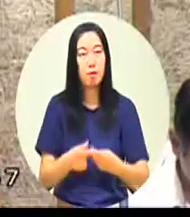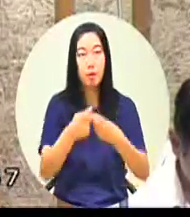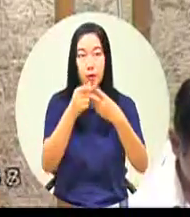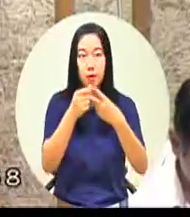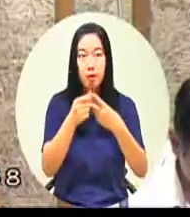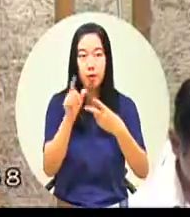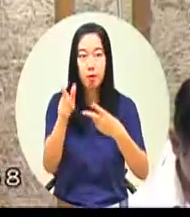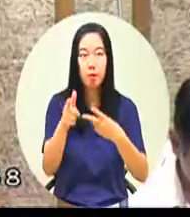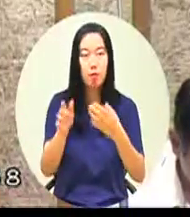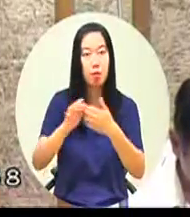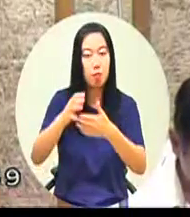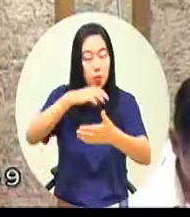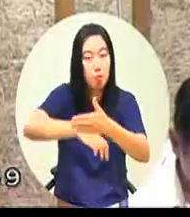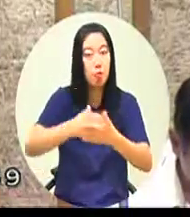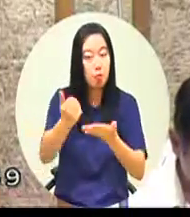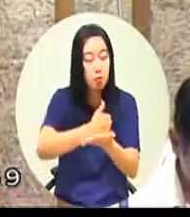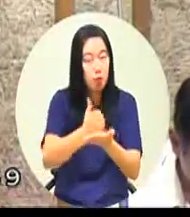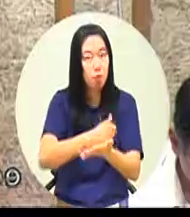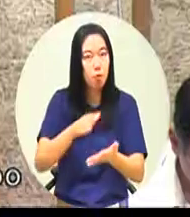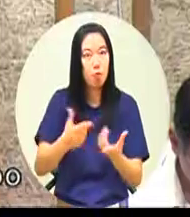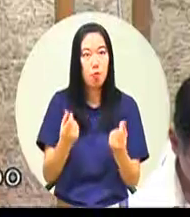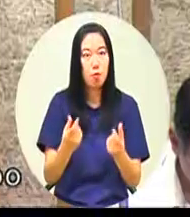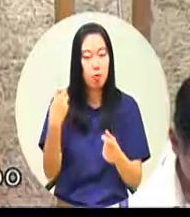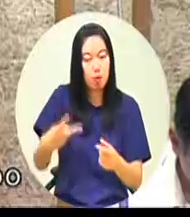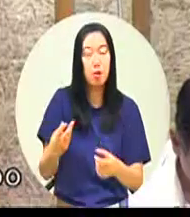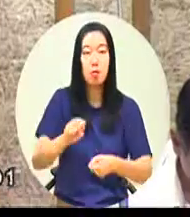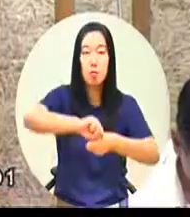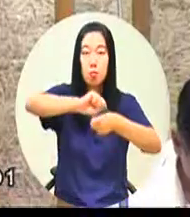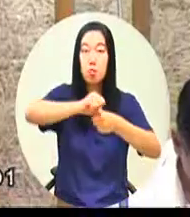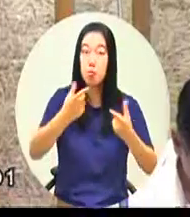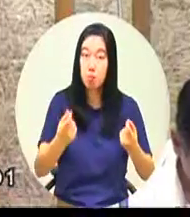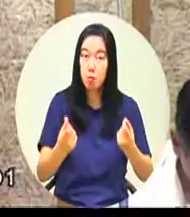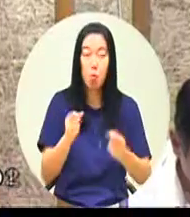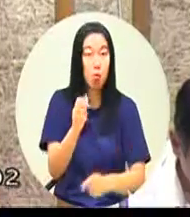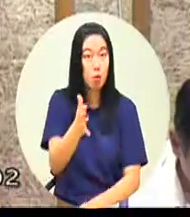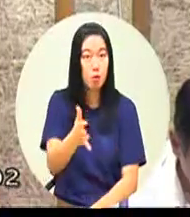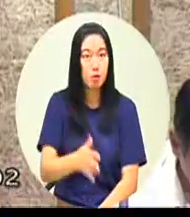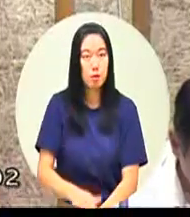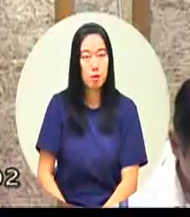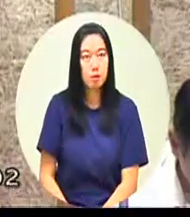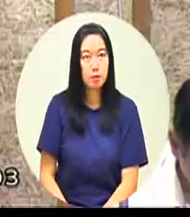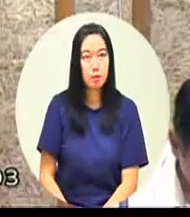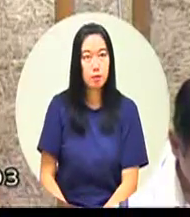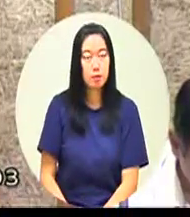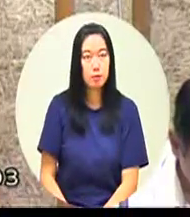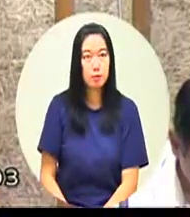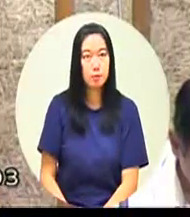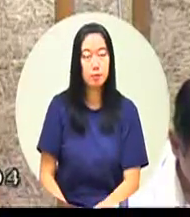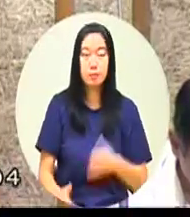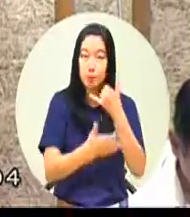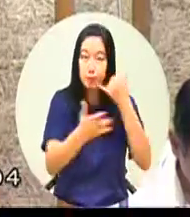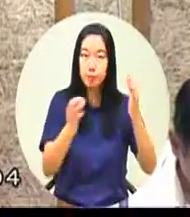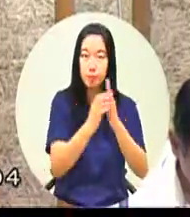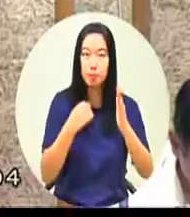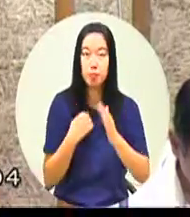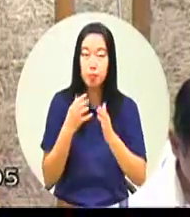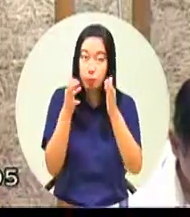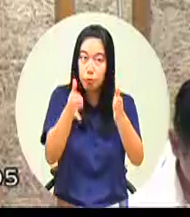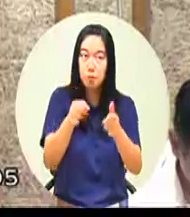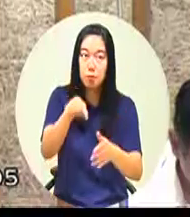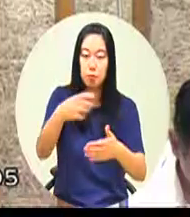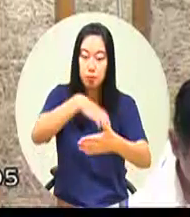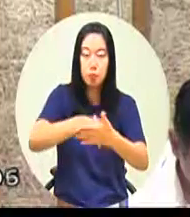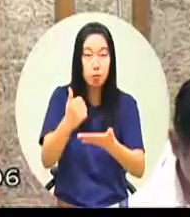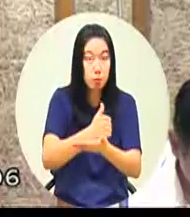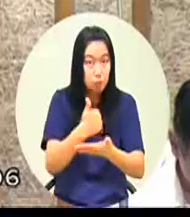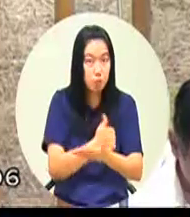对内销的部分，咱嘛是爱做一个较增加啦吼。啊，就是讲，所以讲海洋局只嘛，针对吼咱内销的